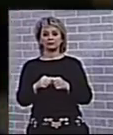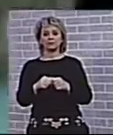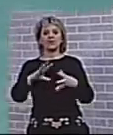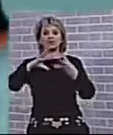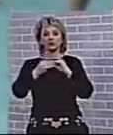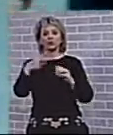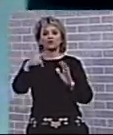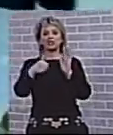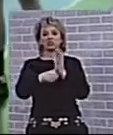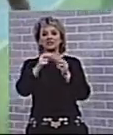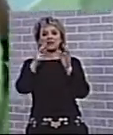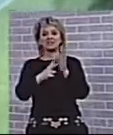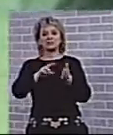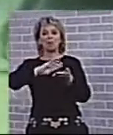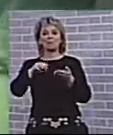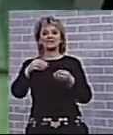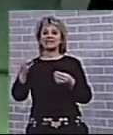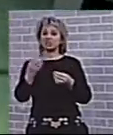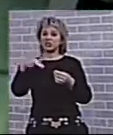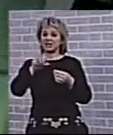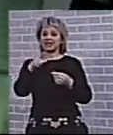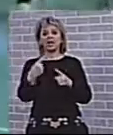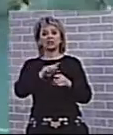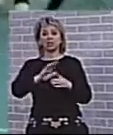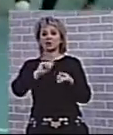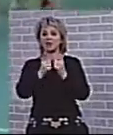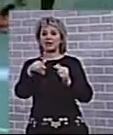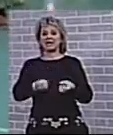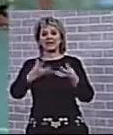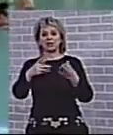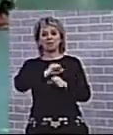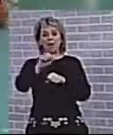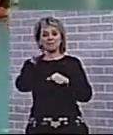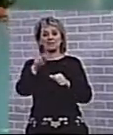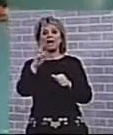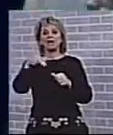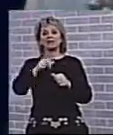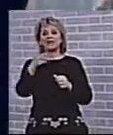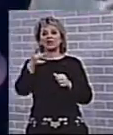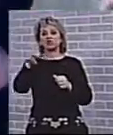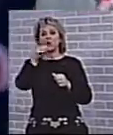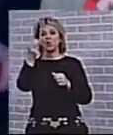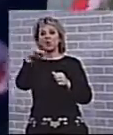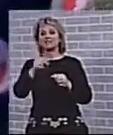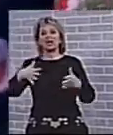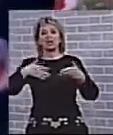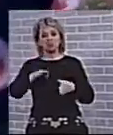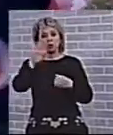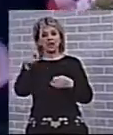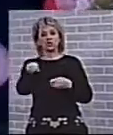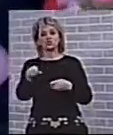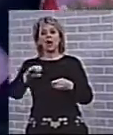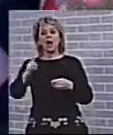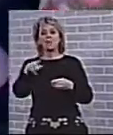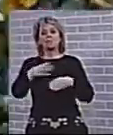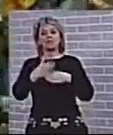В итоге 26-18 без интриги, но от этого не менее яркая победа. Капитан Регина Шимкути, родив малыша, в этом